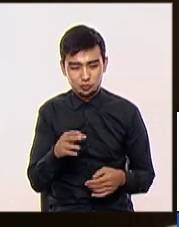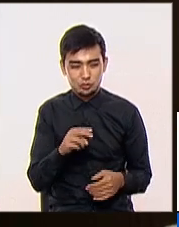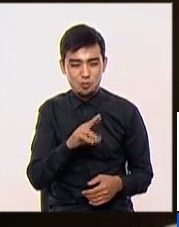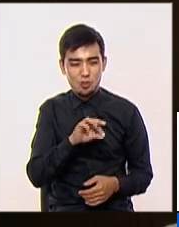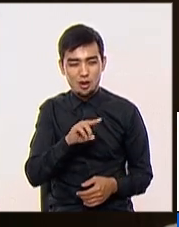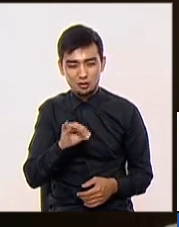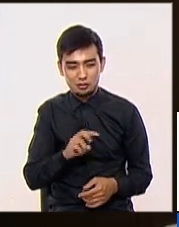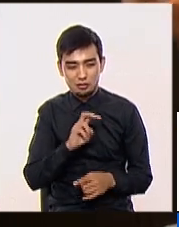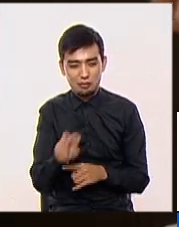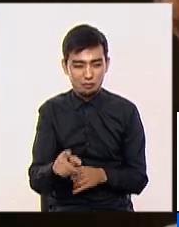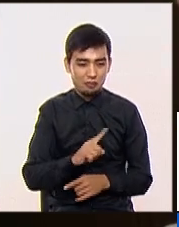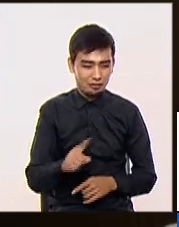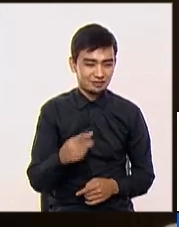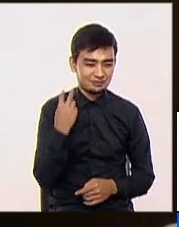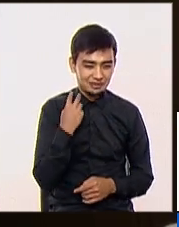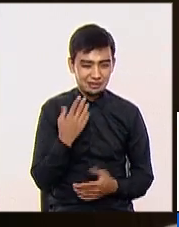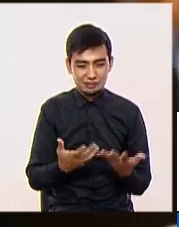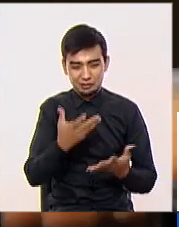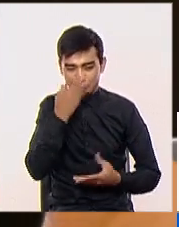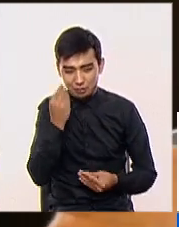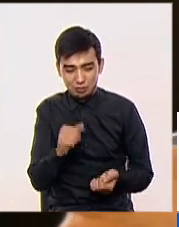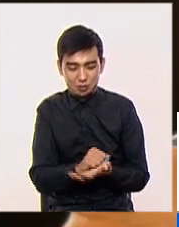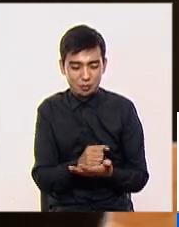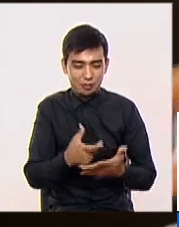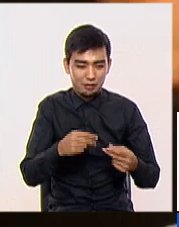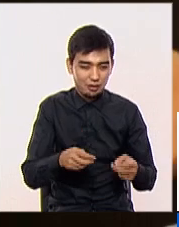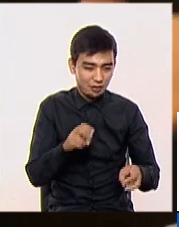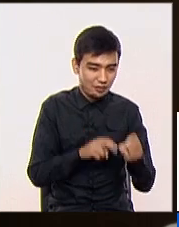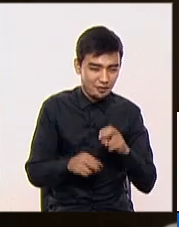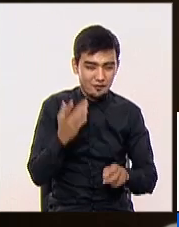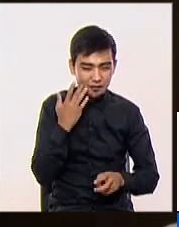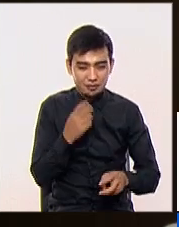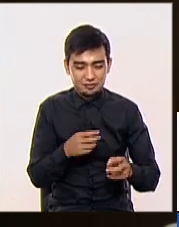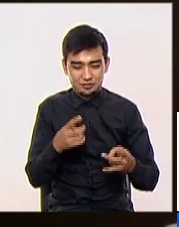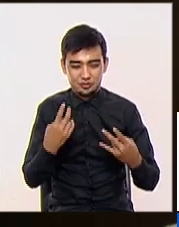поликлиникой, как бы, да, там, и забывать их где-то или постоянно искать, как говорится,